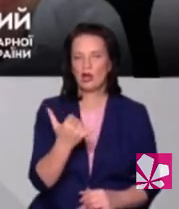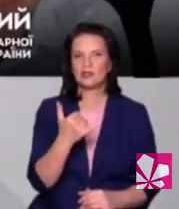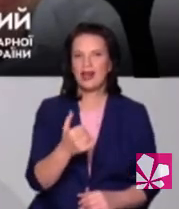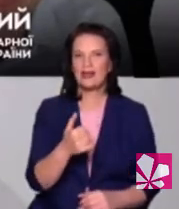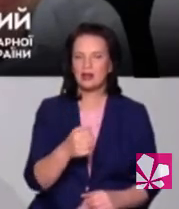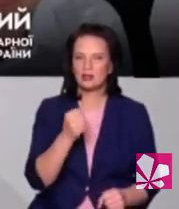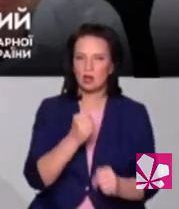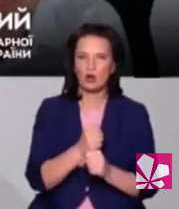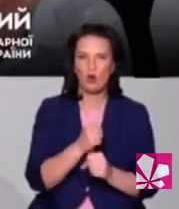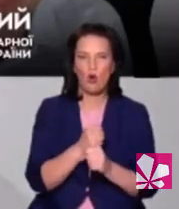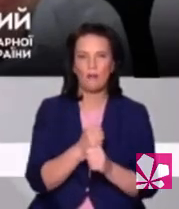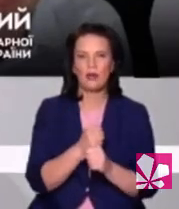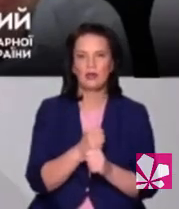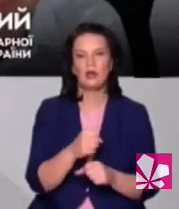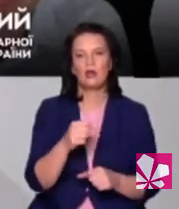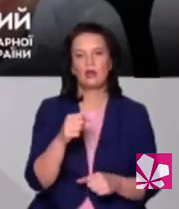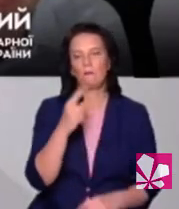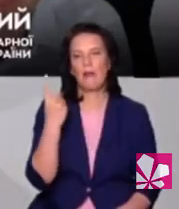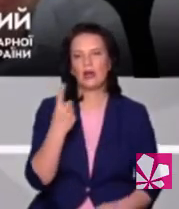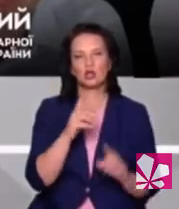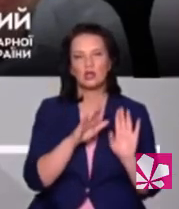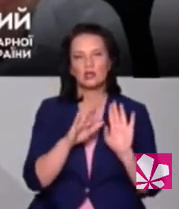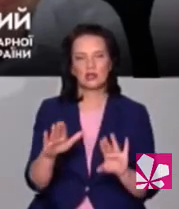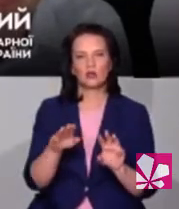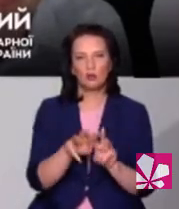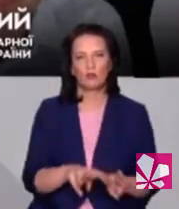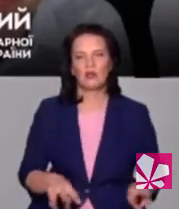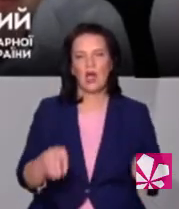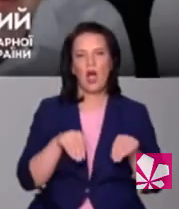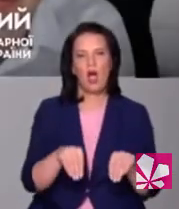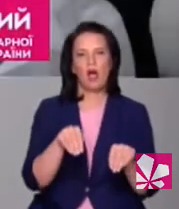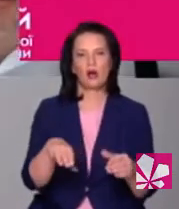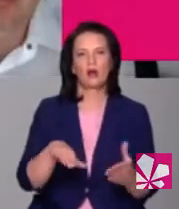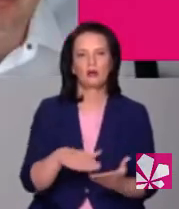Тарас Висоцький був з нами на зв'язку, перший заступник міністра аграрної політики та продовольства України.